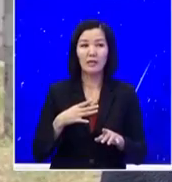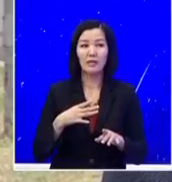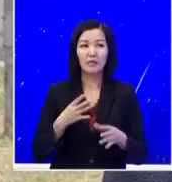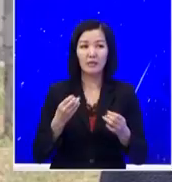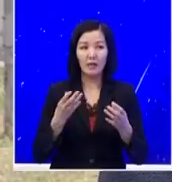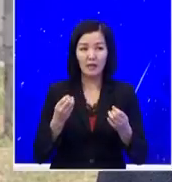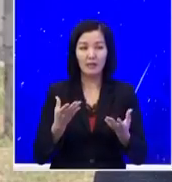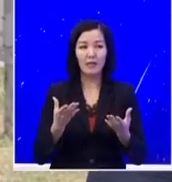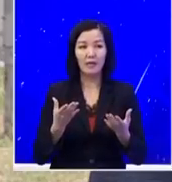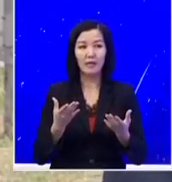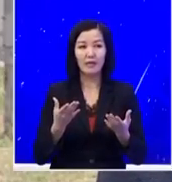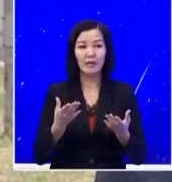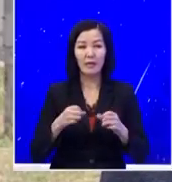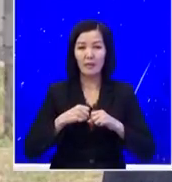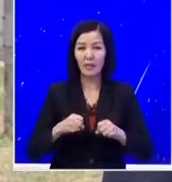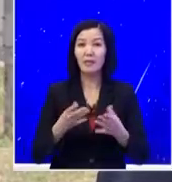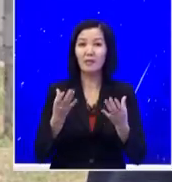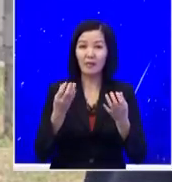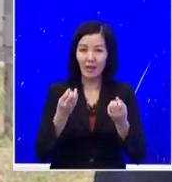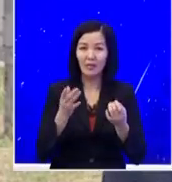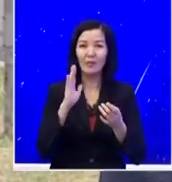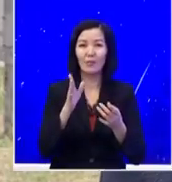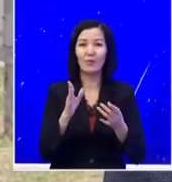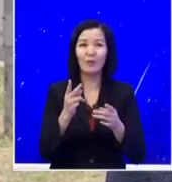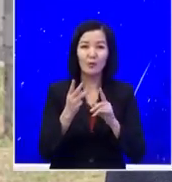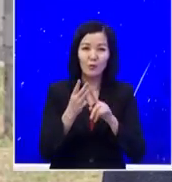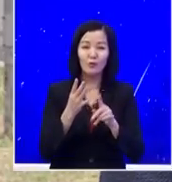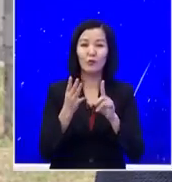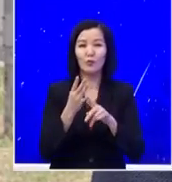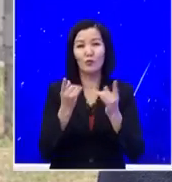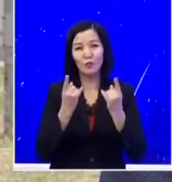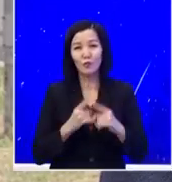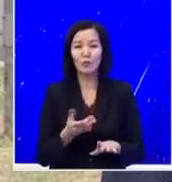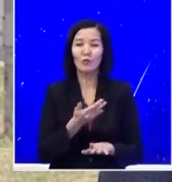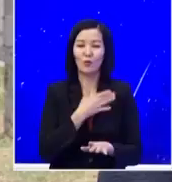ойлаймын, осы батылдығыммен арғырайда әлде үбірлі шүбірлі болып,